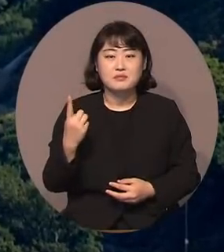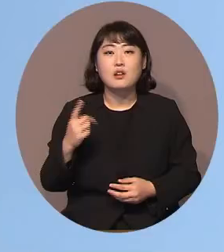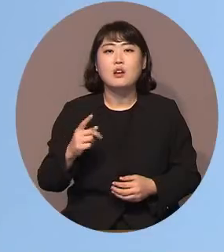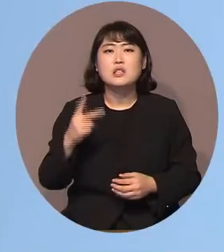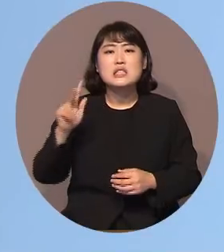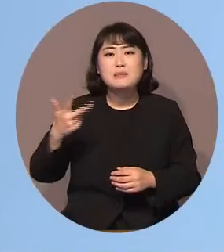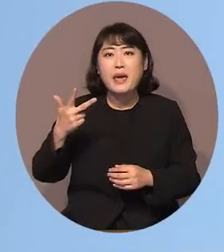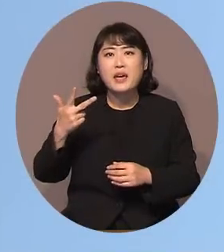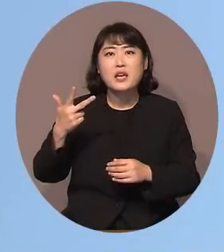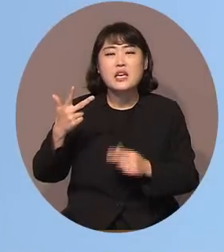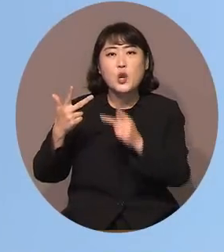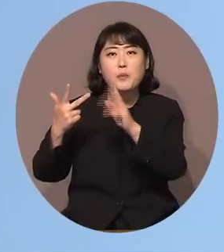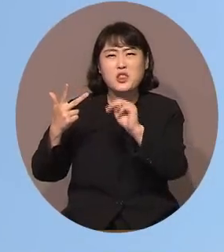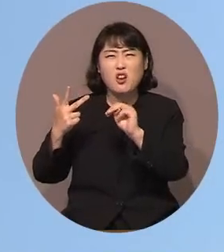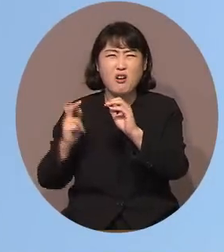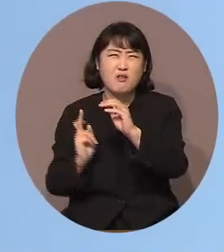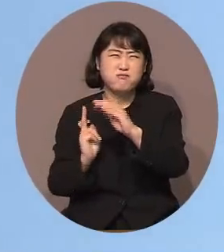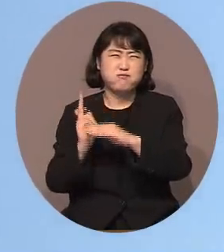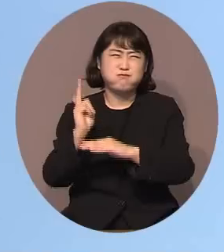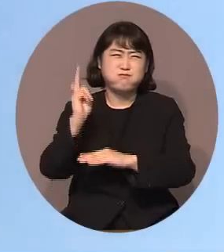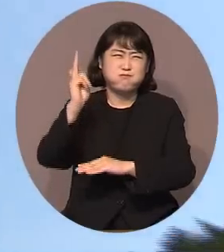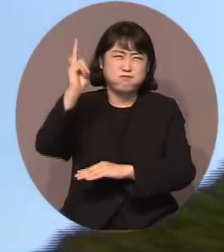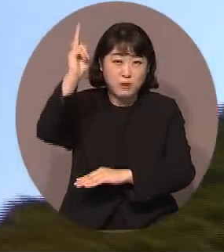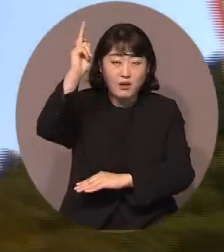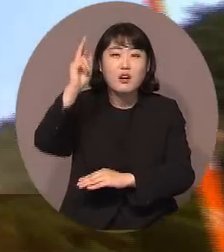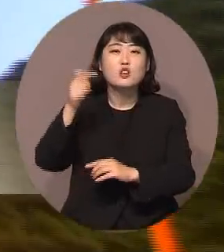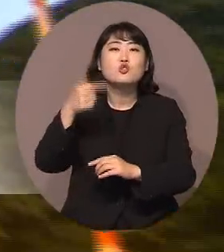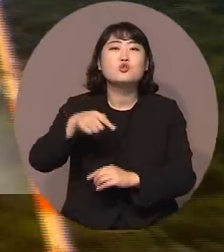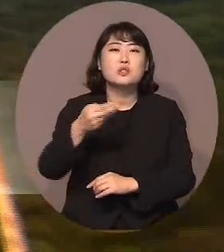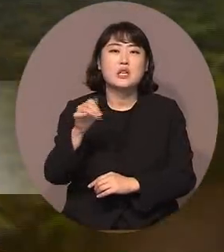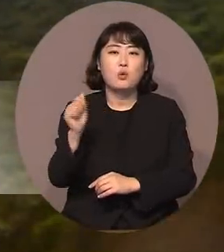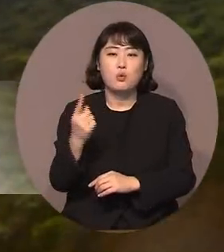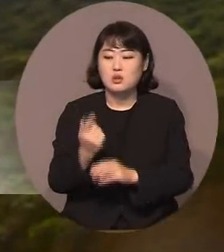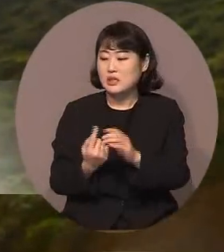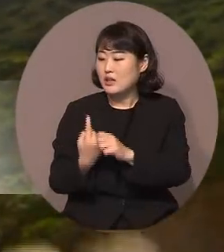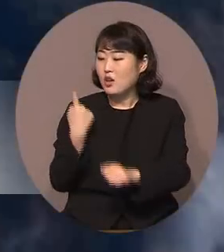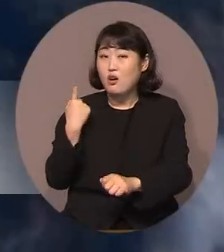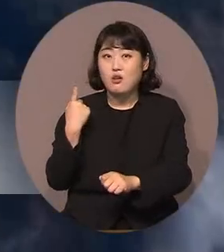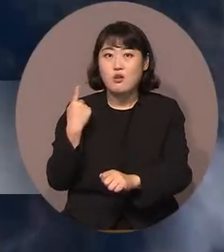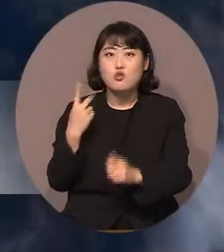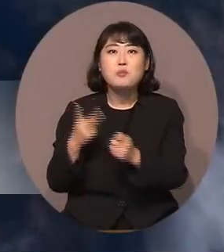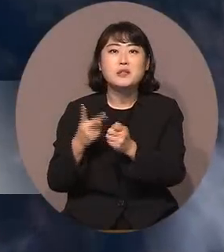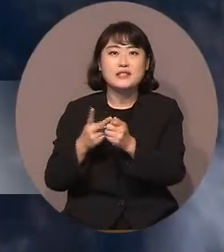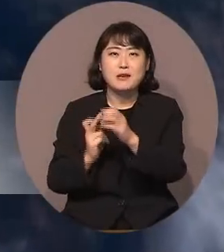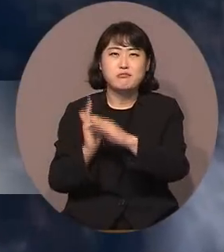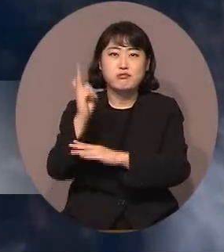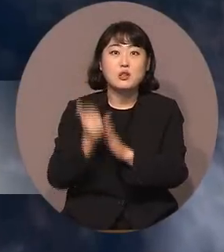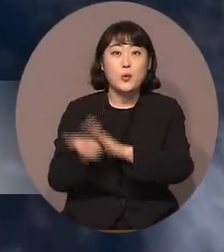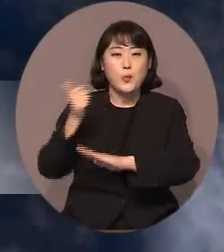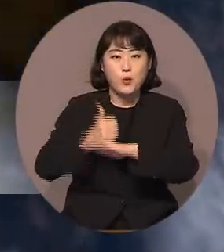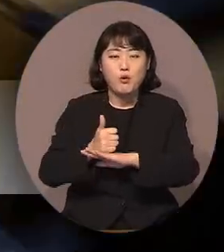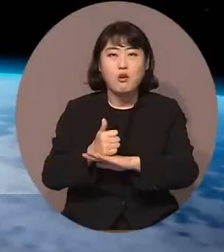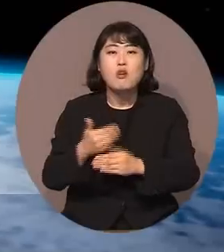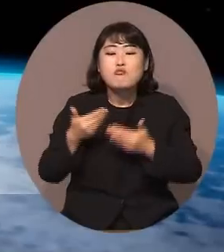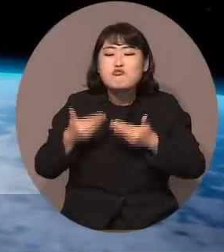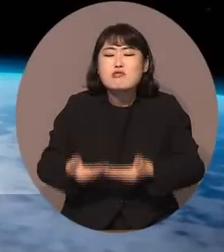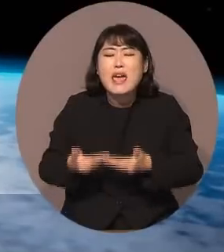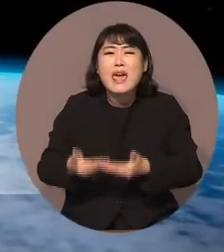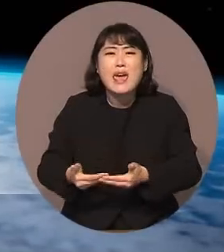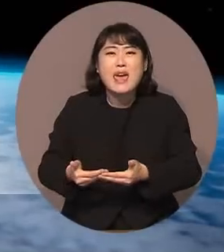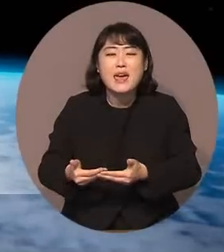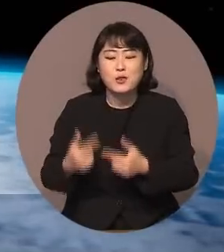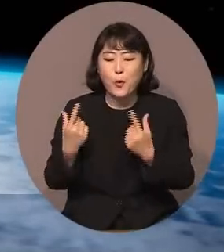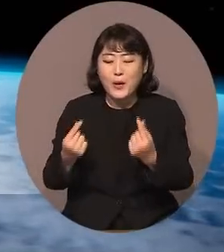700km 고도까지 거침없이 날아오른 누리호. 지난해 완벽하게 성공한 두 번째 비행에서는 무게만 맞춘 가짜